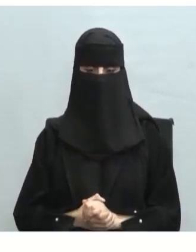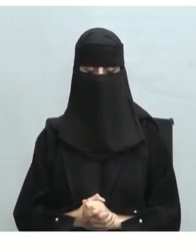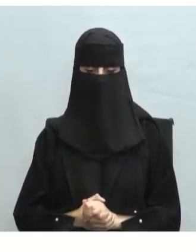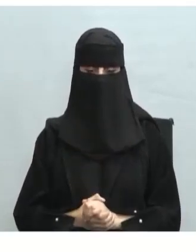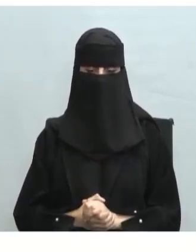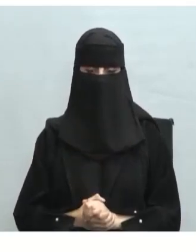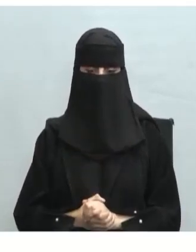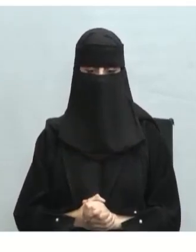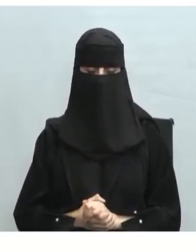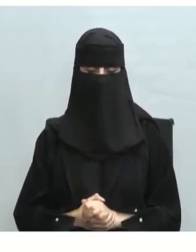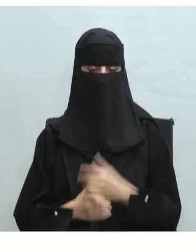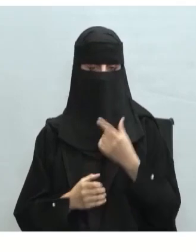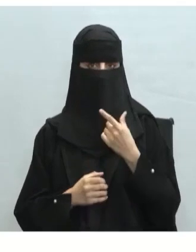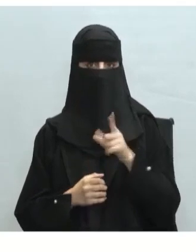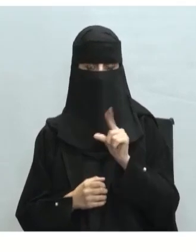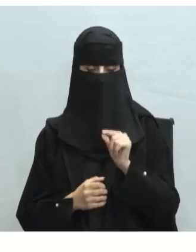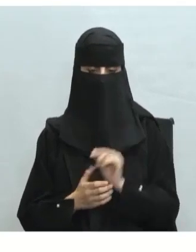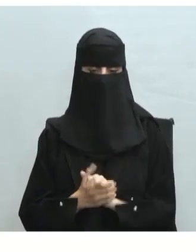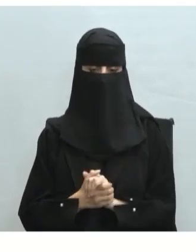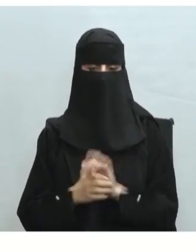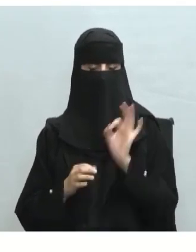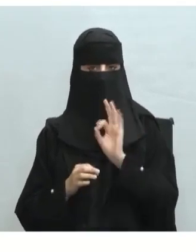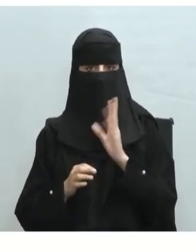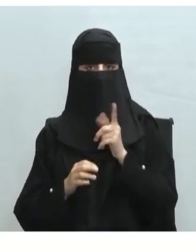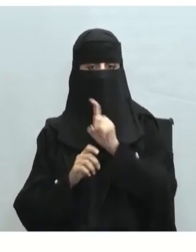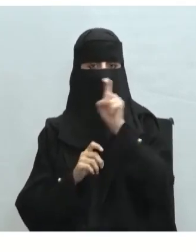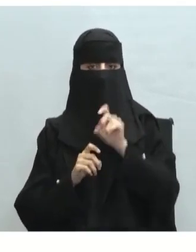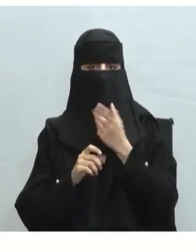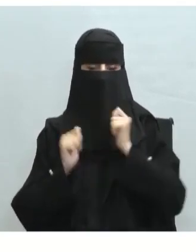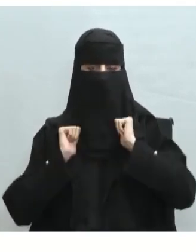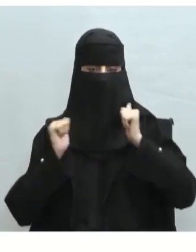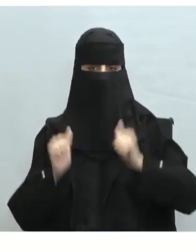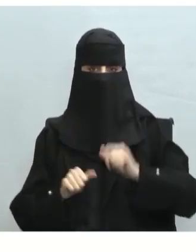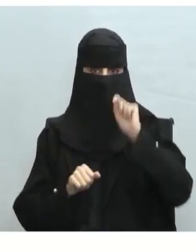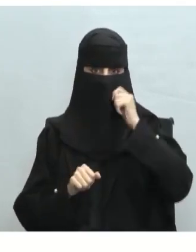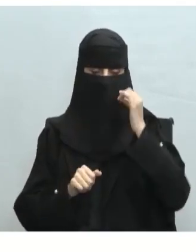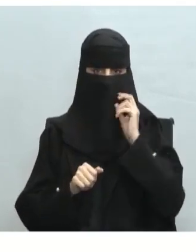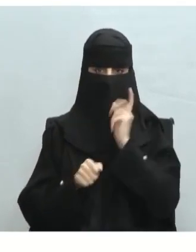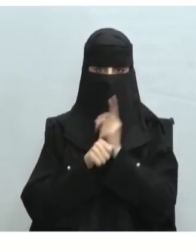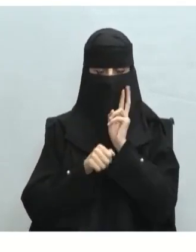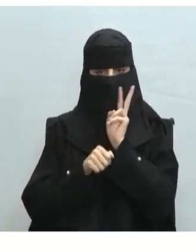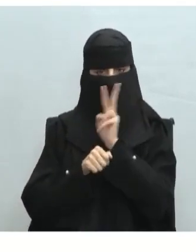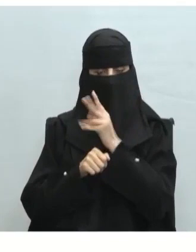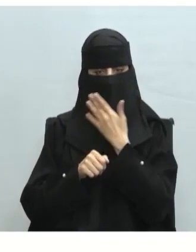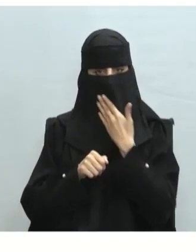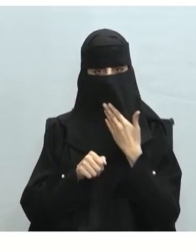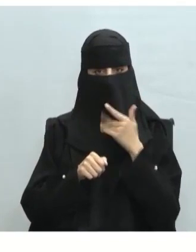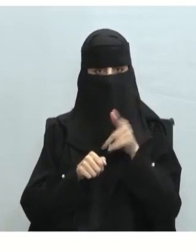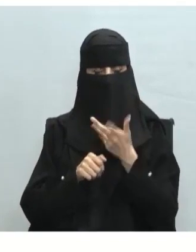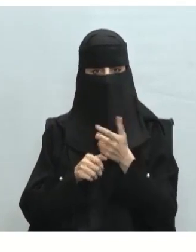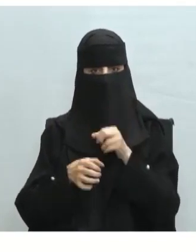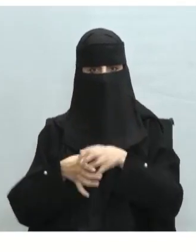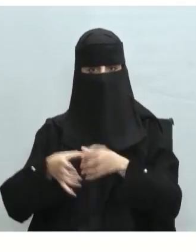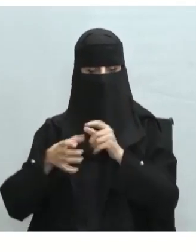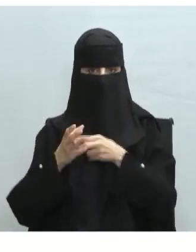ذلك جميل هنا اقول مثلا لاحظ كيف كانت نظره الطلاب الى الى الاستاذ عندما وضع الكيس المملوء